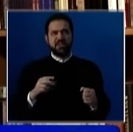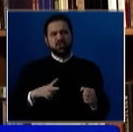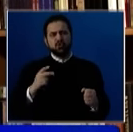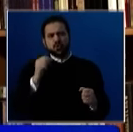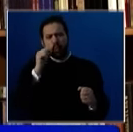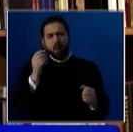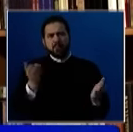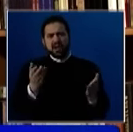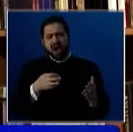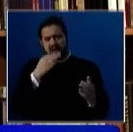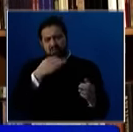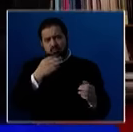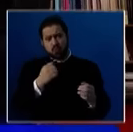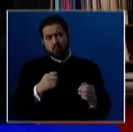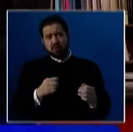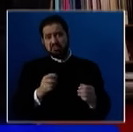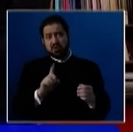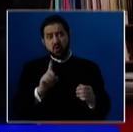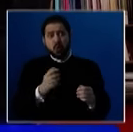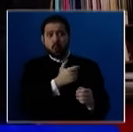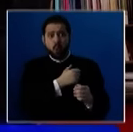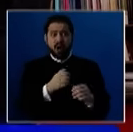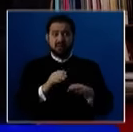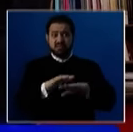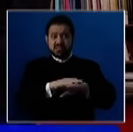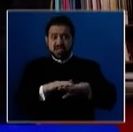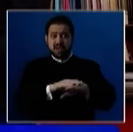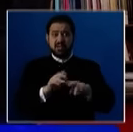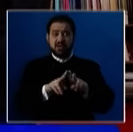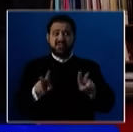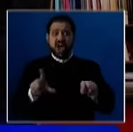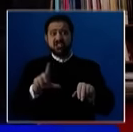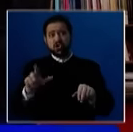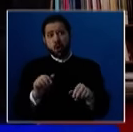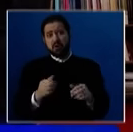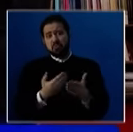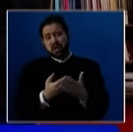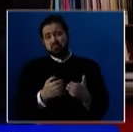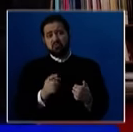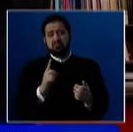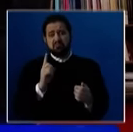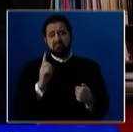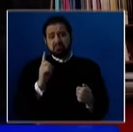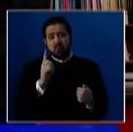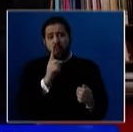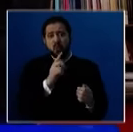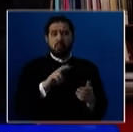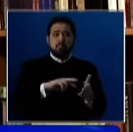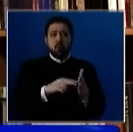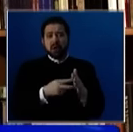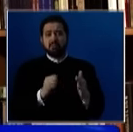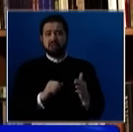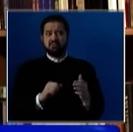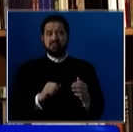justifică neiertarea față de ceilalți, argumentând prin diverse relații. Adică cel care mi-a greșit este mai mic ca vârstă,